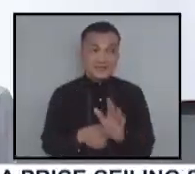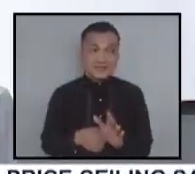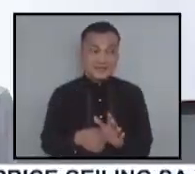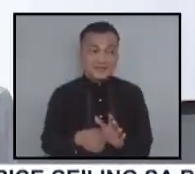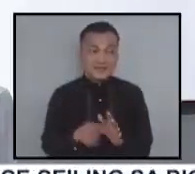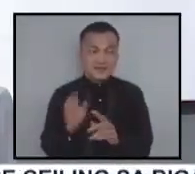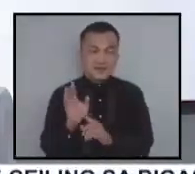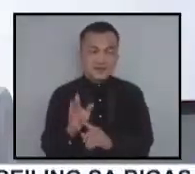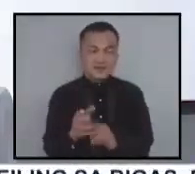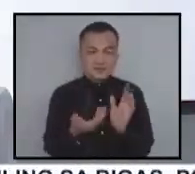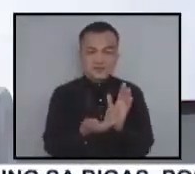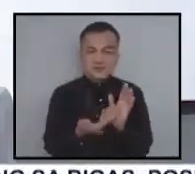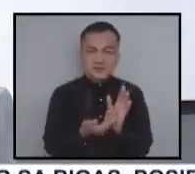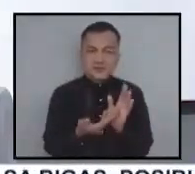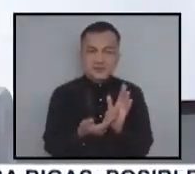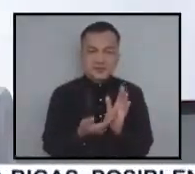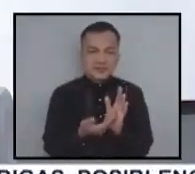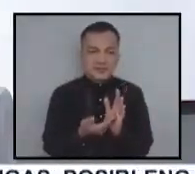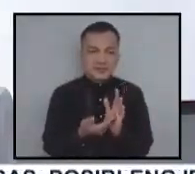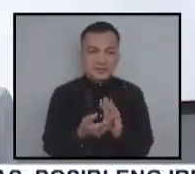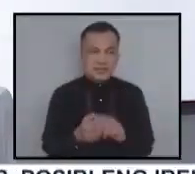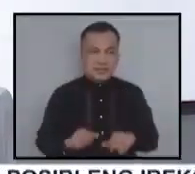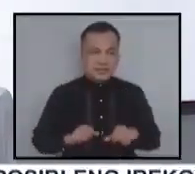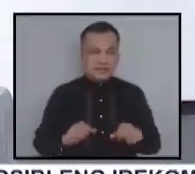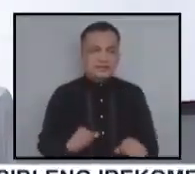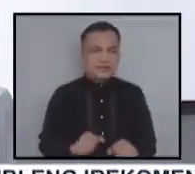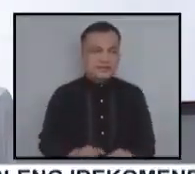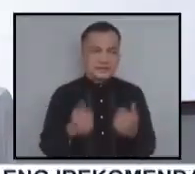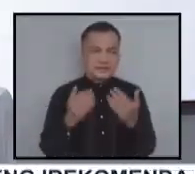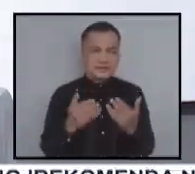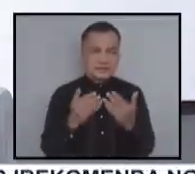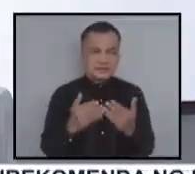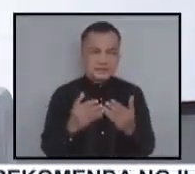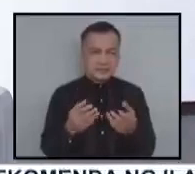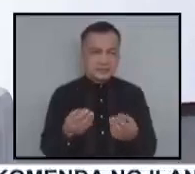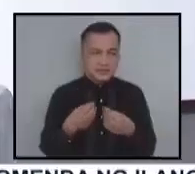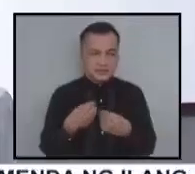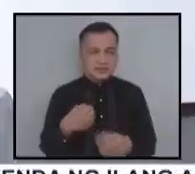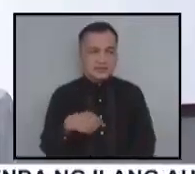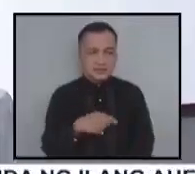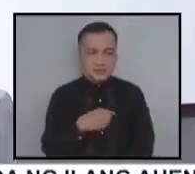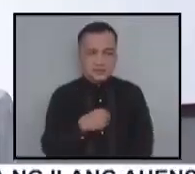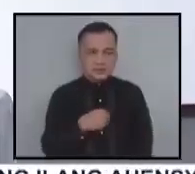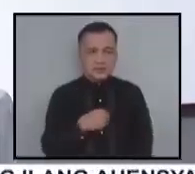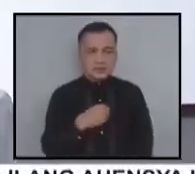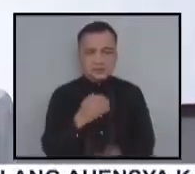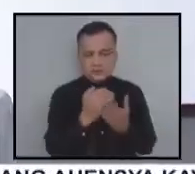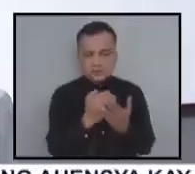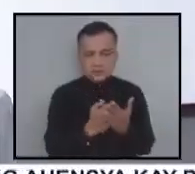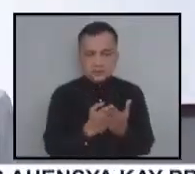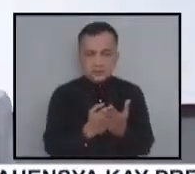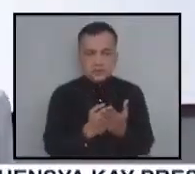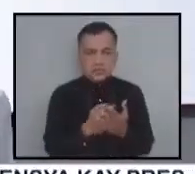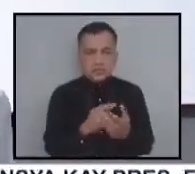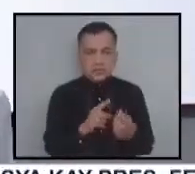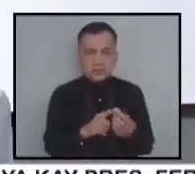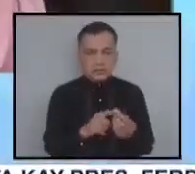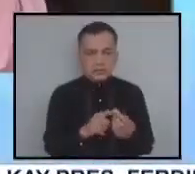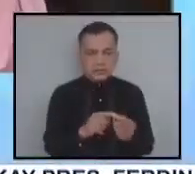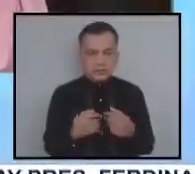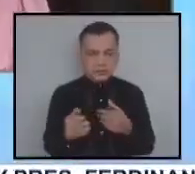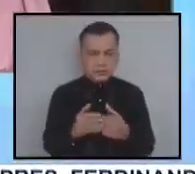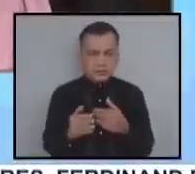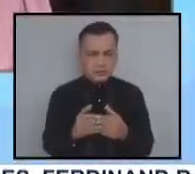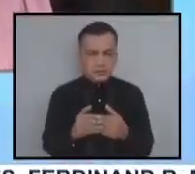ma-showcase yung mga hobby. No, maraming salamat po sa pagbibigay sa amin ng detalye patungkol po sa nalalapit na